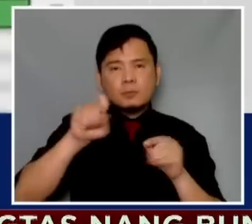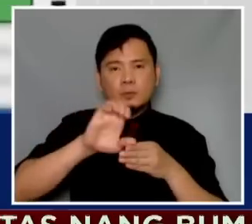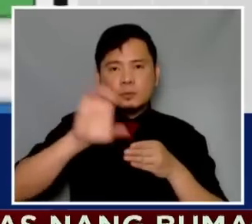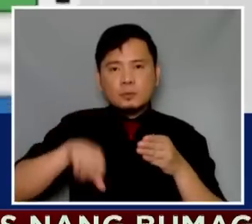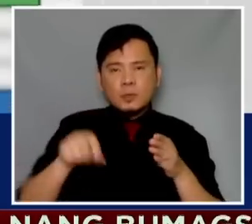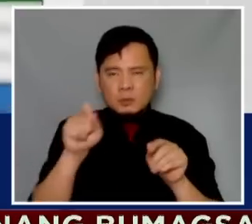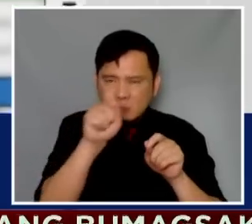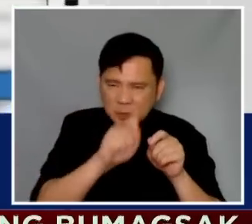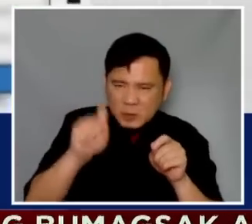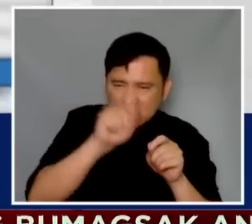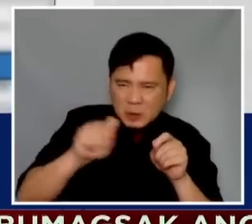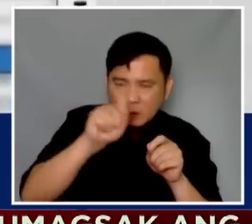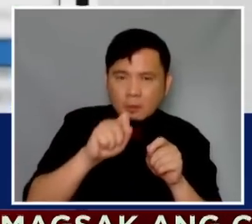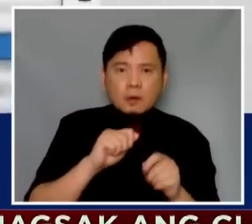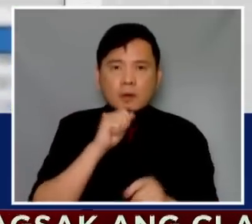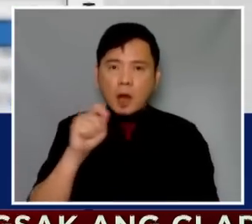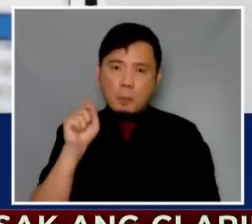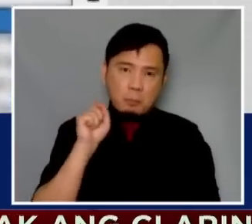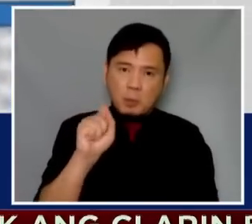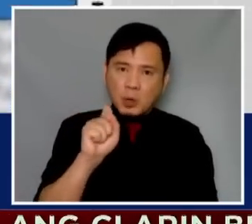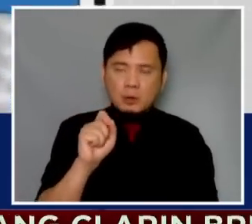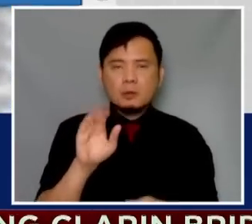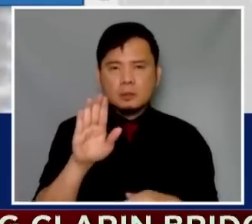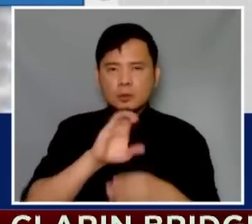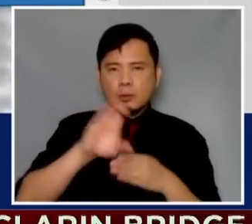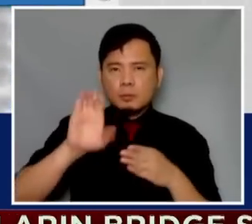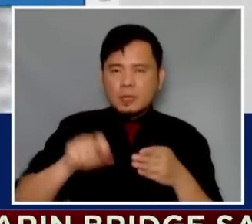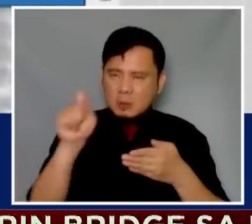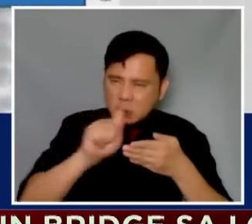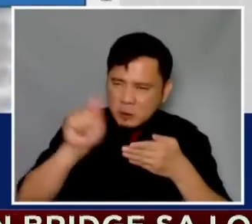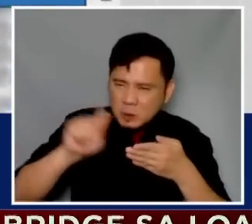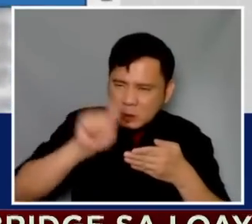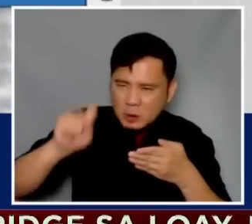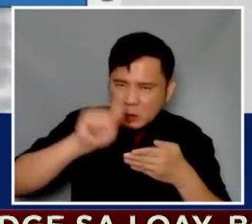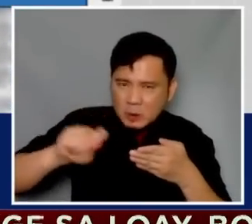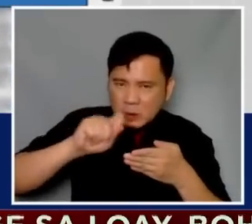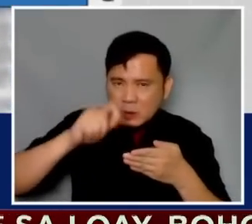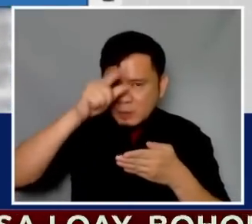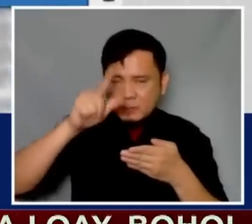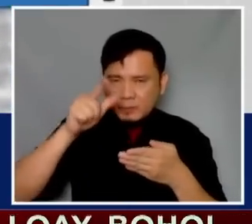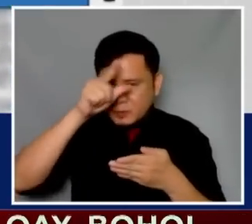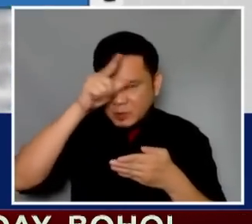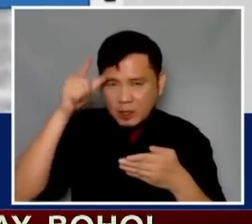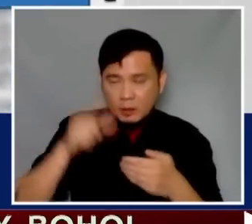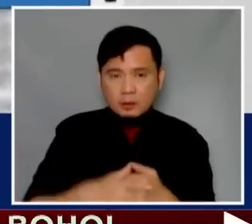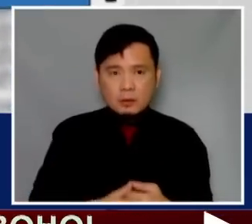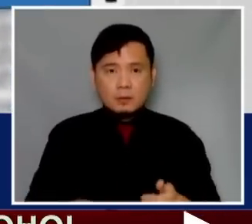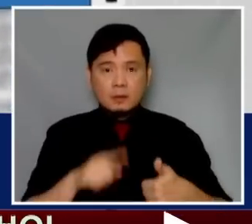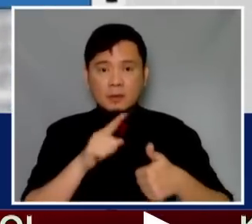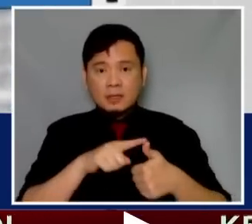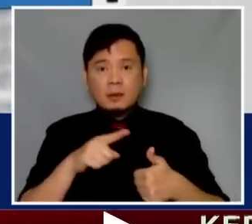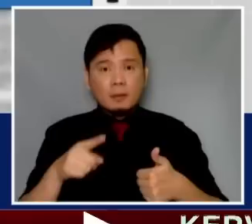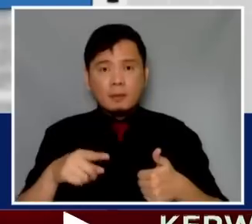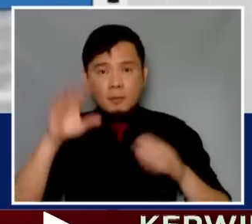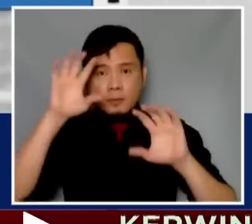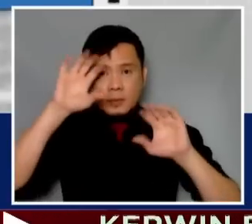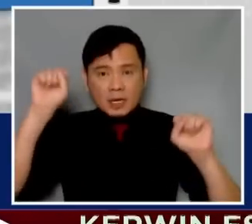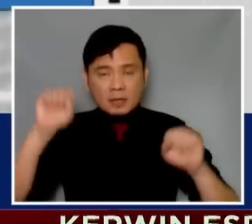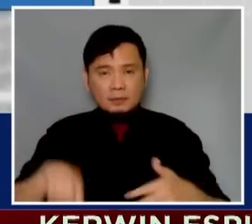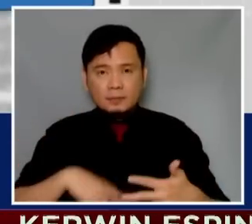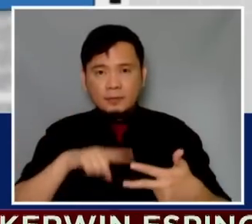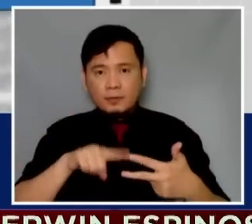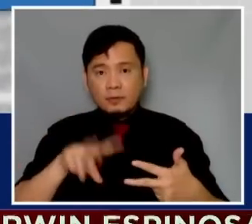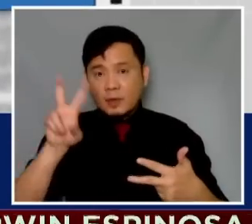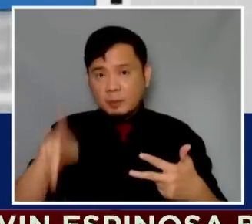tuldok. Tiyakin din na tama ang bilang ng inyong boto. Isa para sa president, isa para sa vice president.